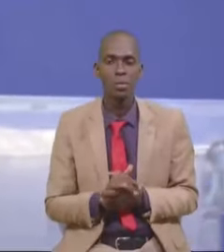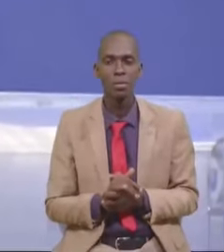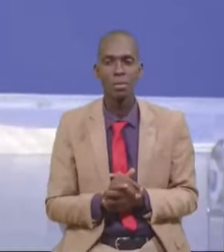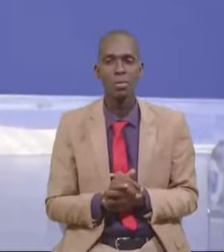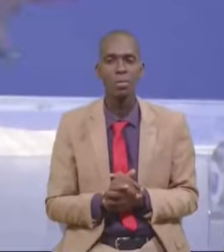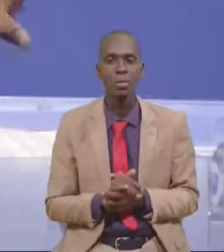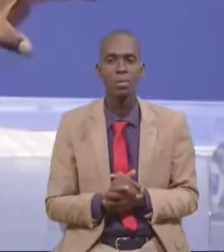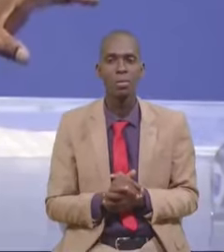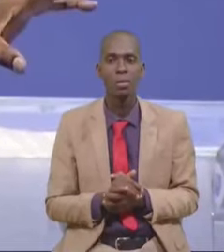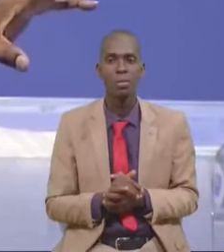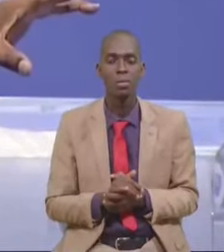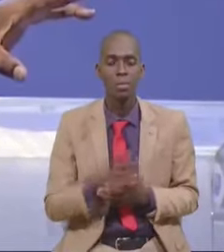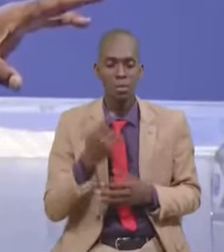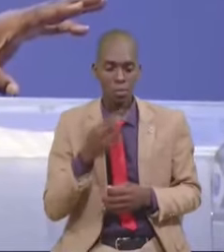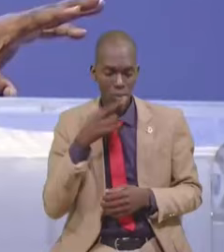Le serpent est venu.